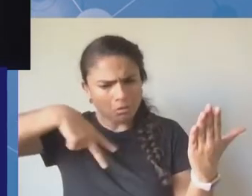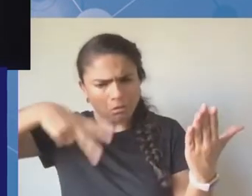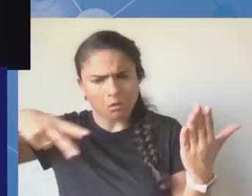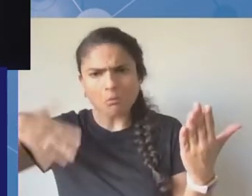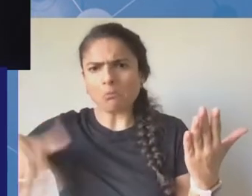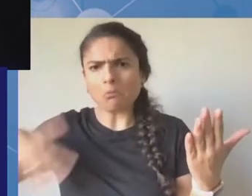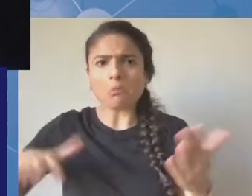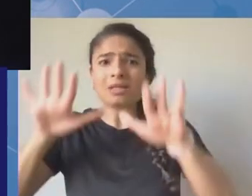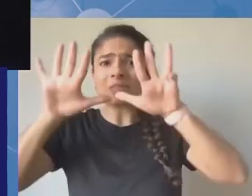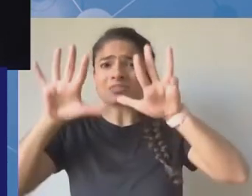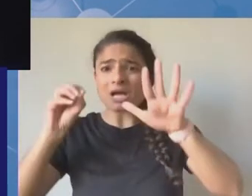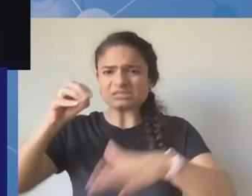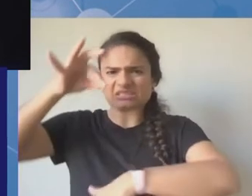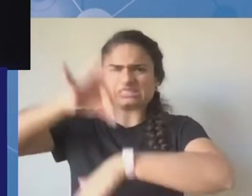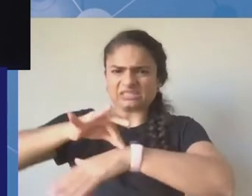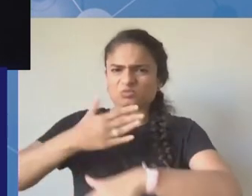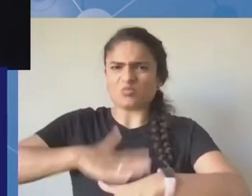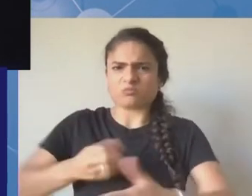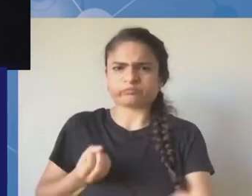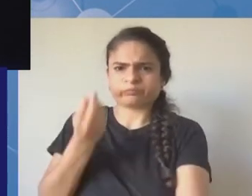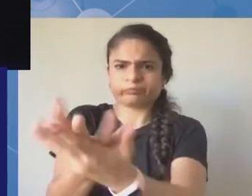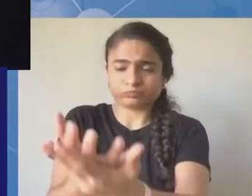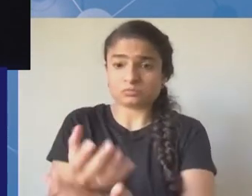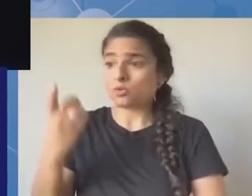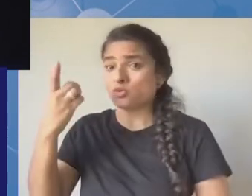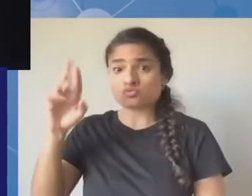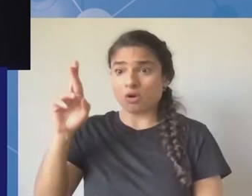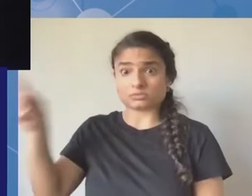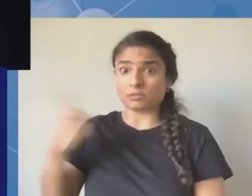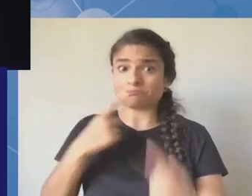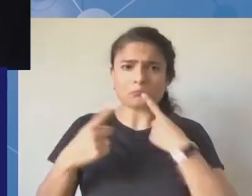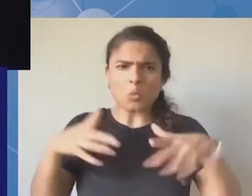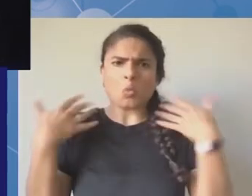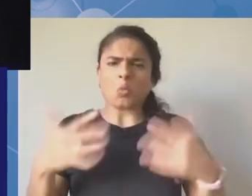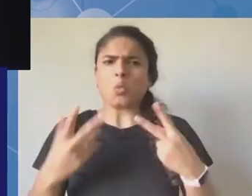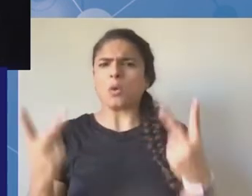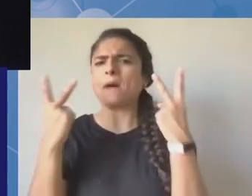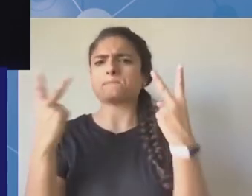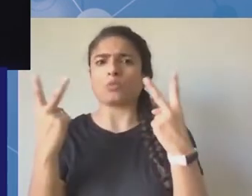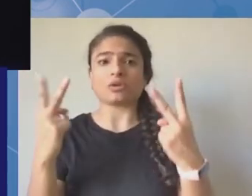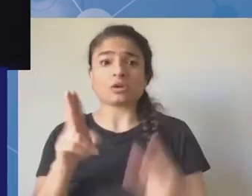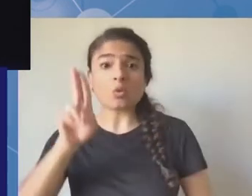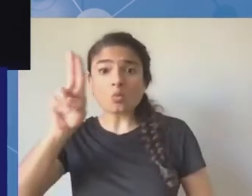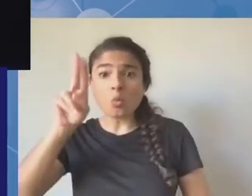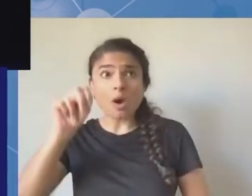أن الأمم المتحدة تعتبر أن قطع الإنترنت هو شيء